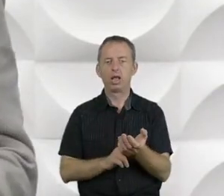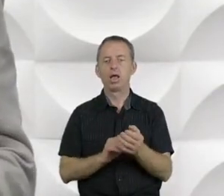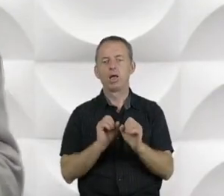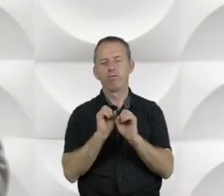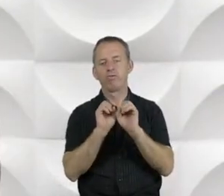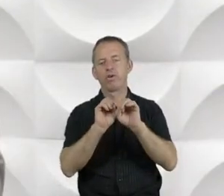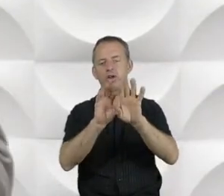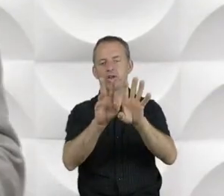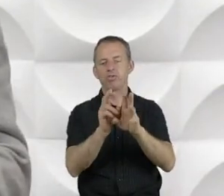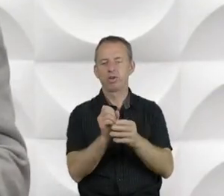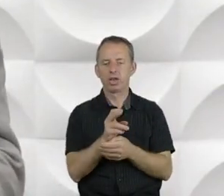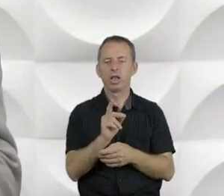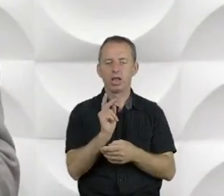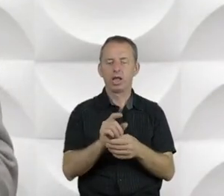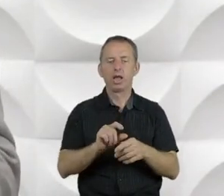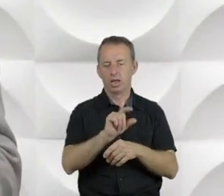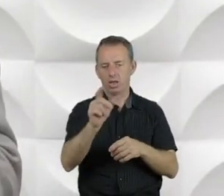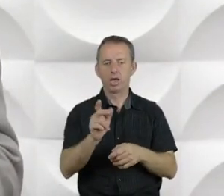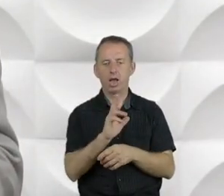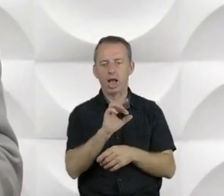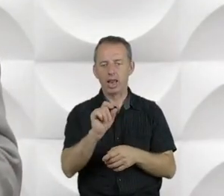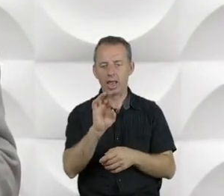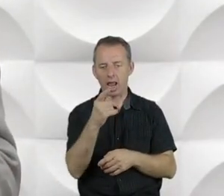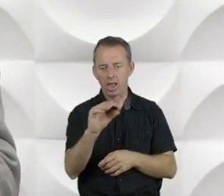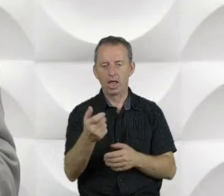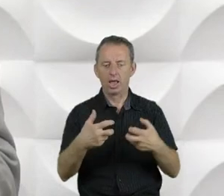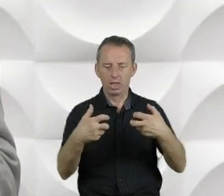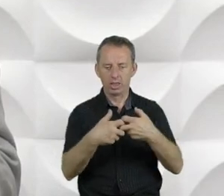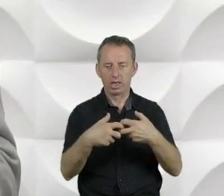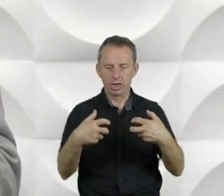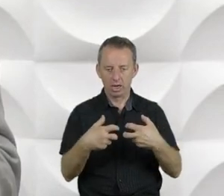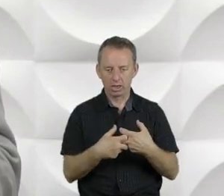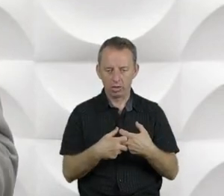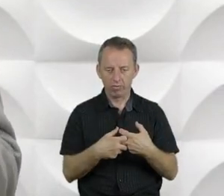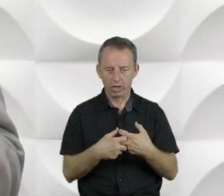wyświetlany na kanale internetowym, a